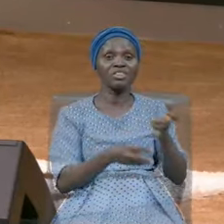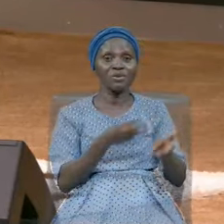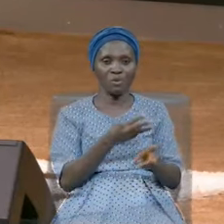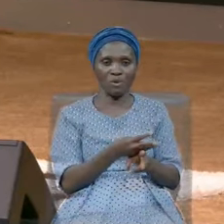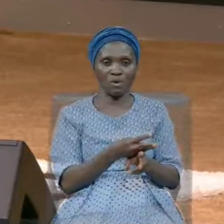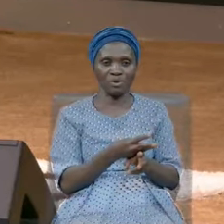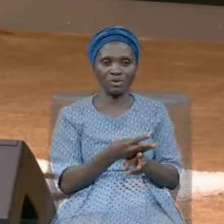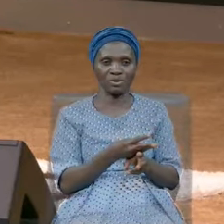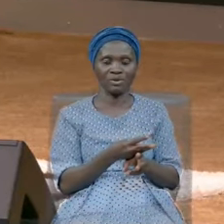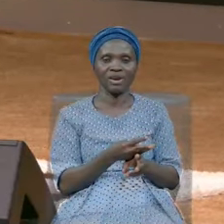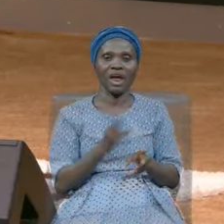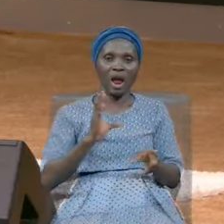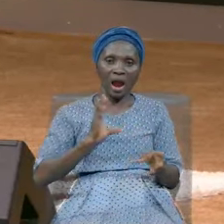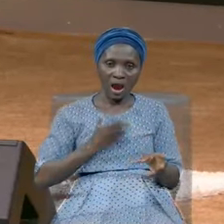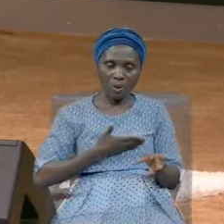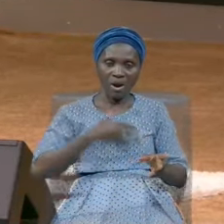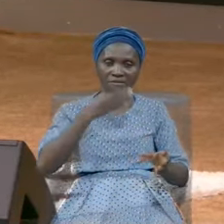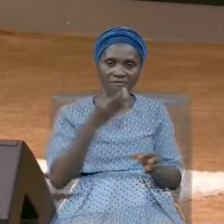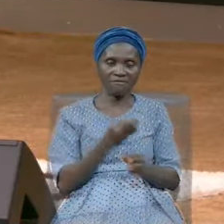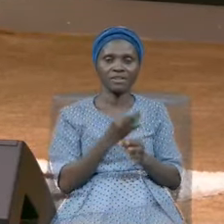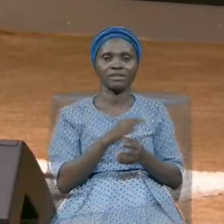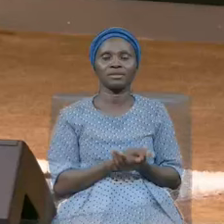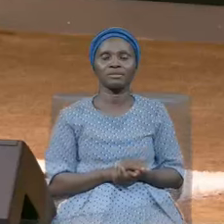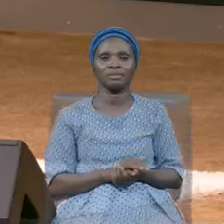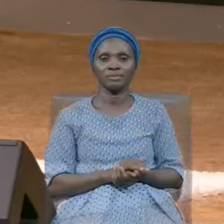c'est notre foi.